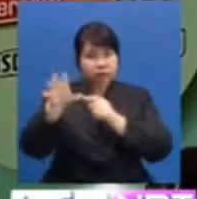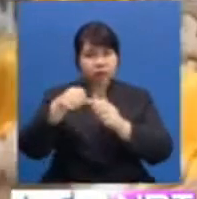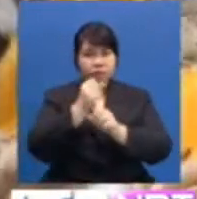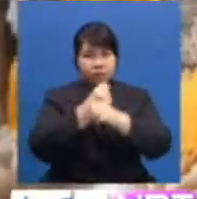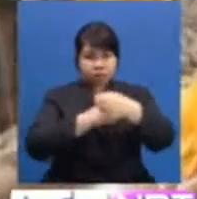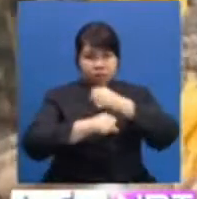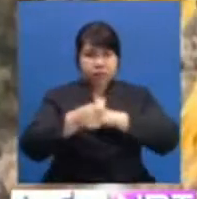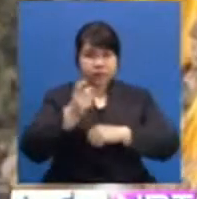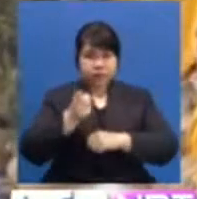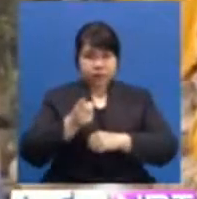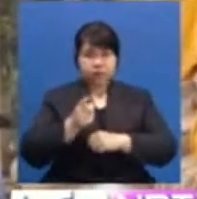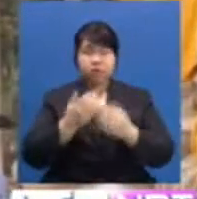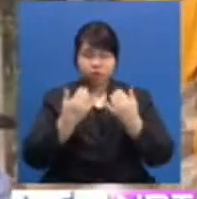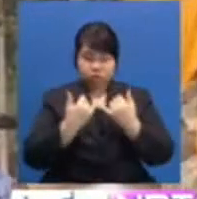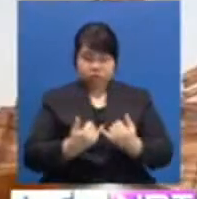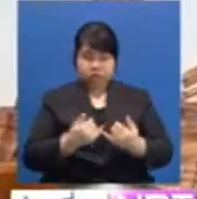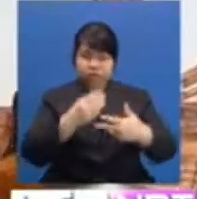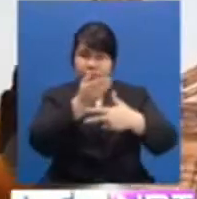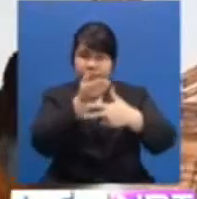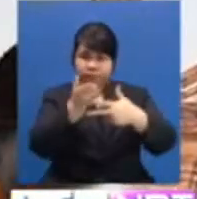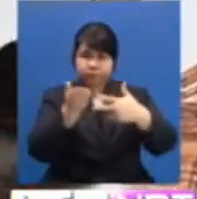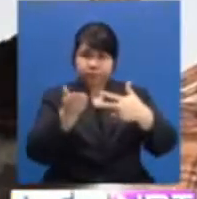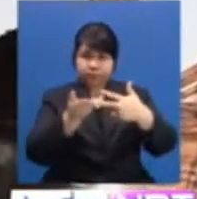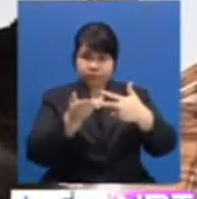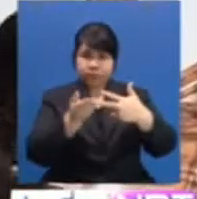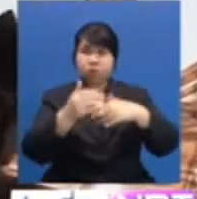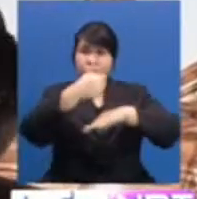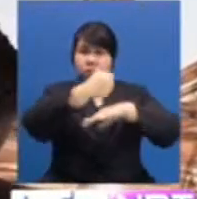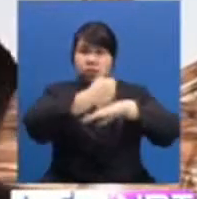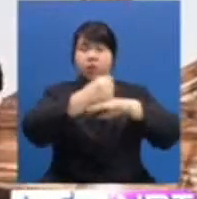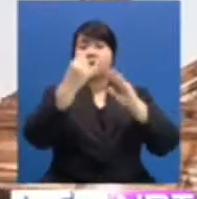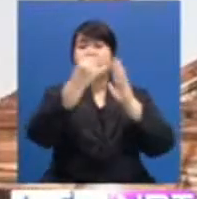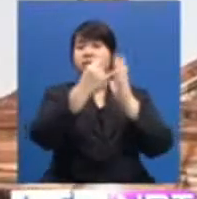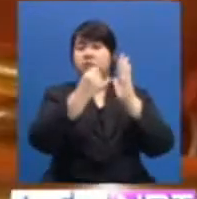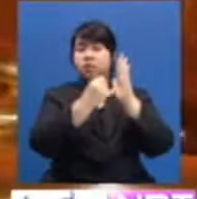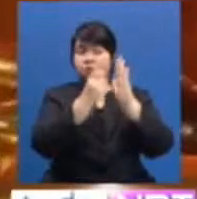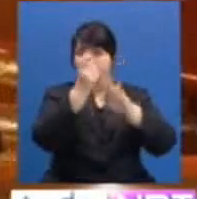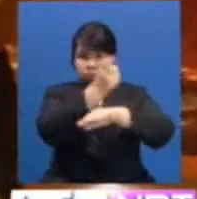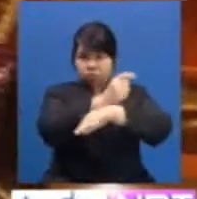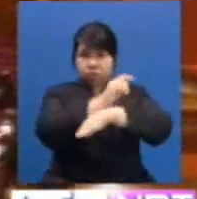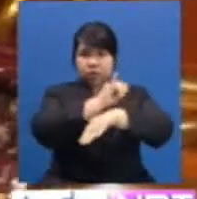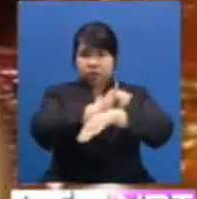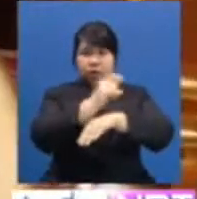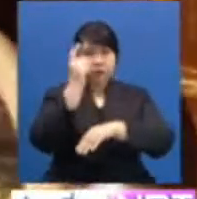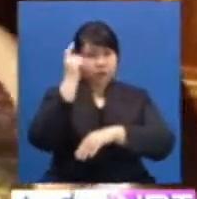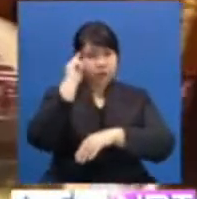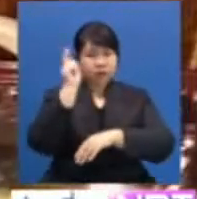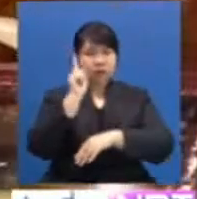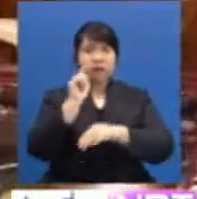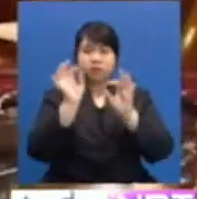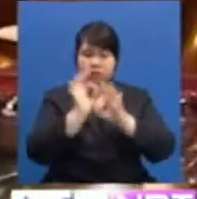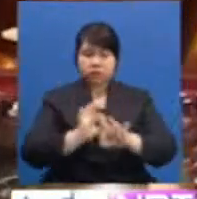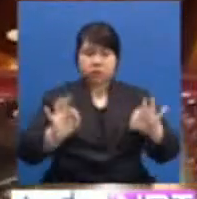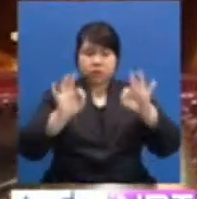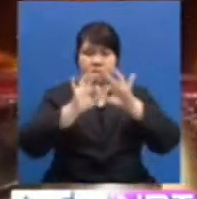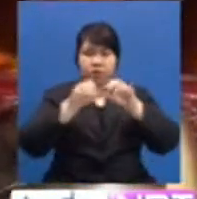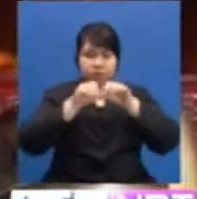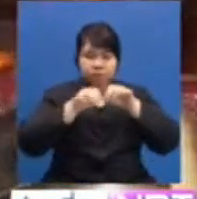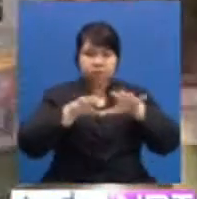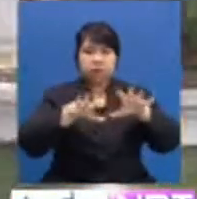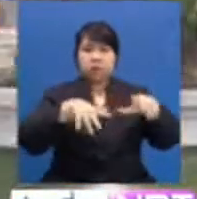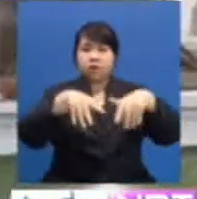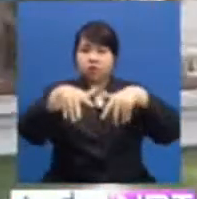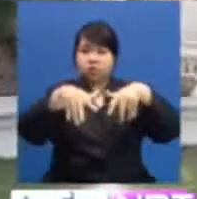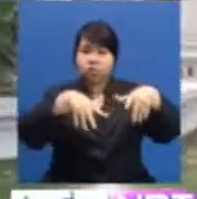างดังกล่าวถือเป็นหัวใจสำคัญซึ่งทางผู้ว่าราชการจังหวัดพระนครศรีอยุธยาเน้นย้ำให้กระจายแนวทางนี้ไปยังส่